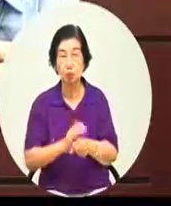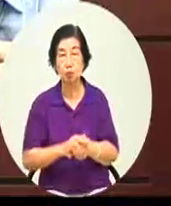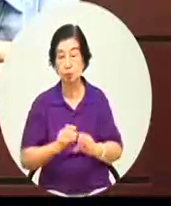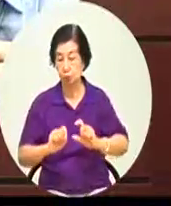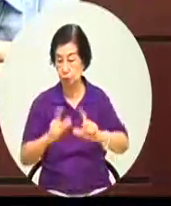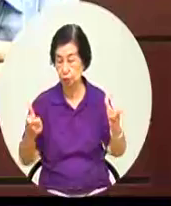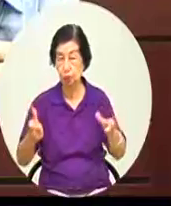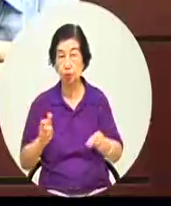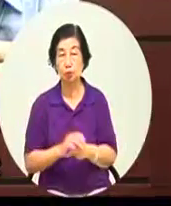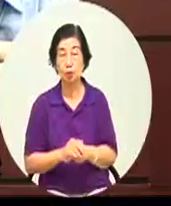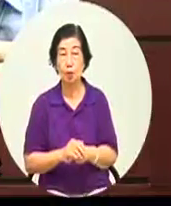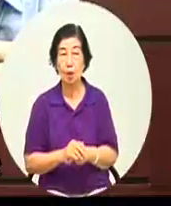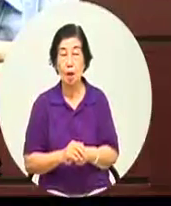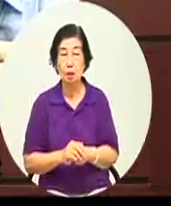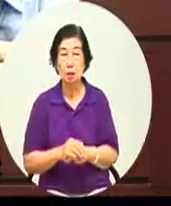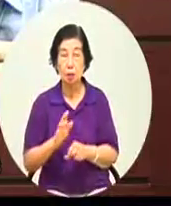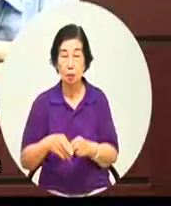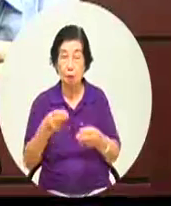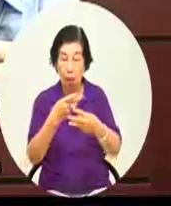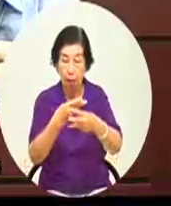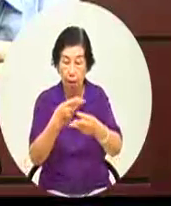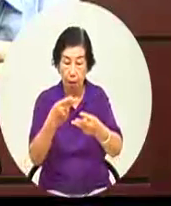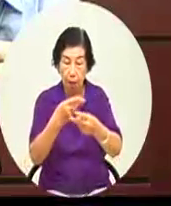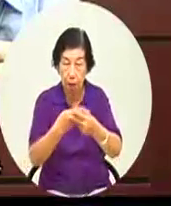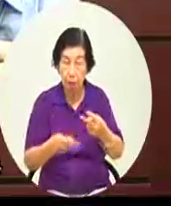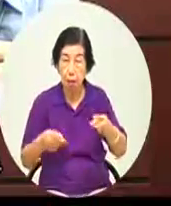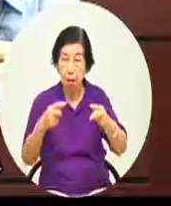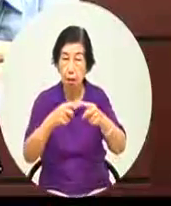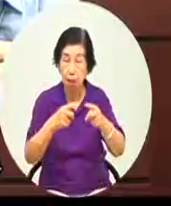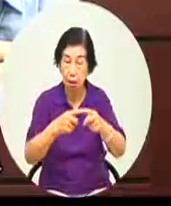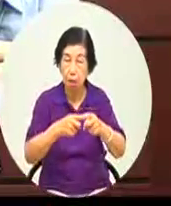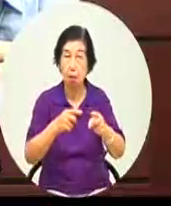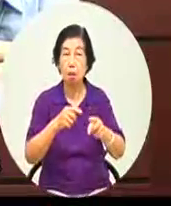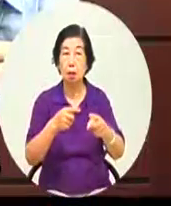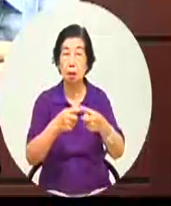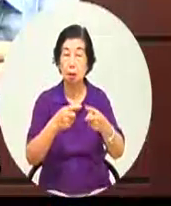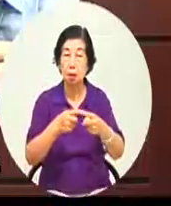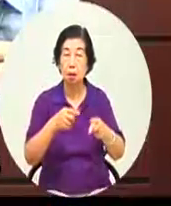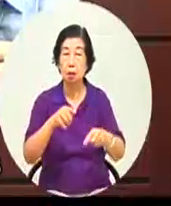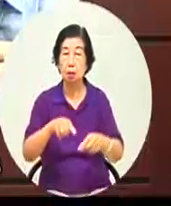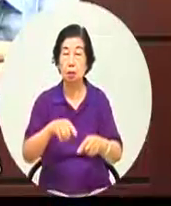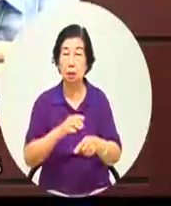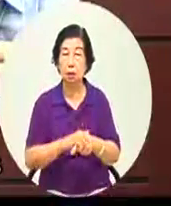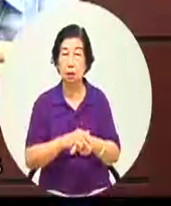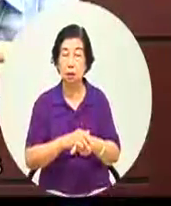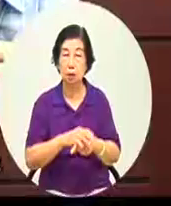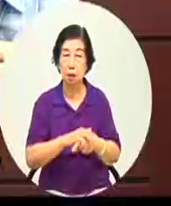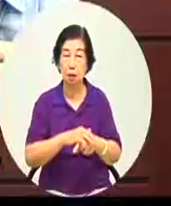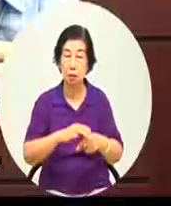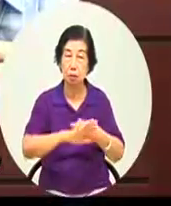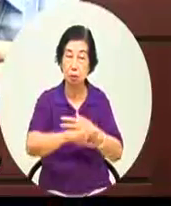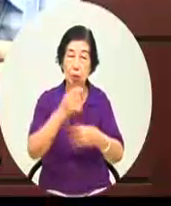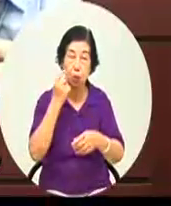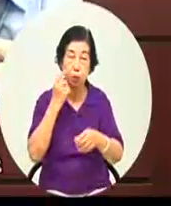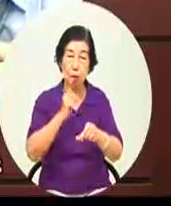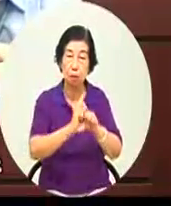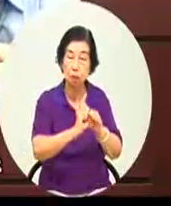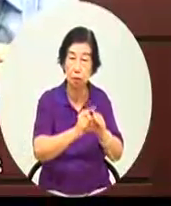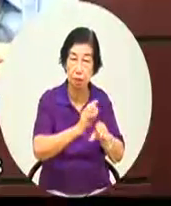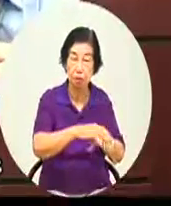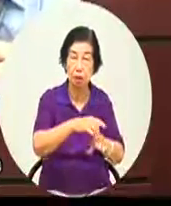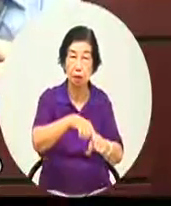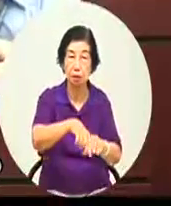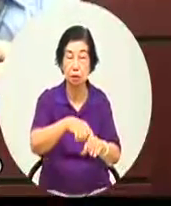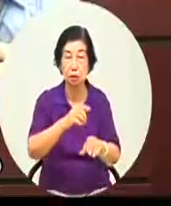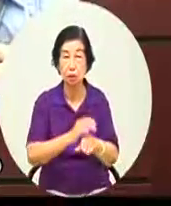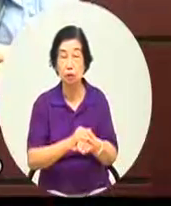慎重去判断自己所选择的。 但是因为它收费比较便宜一点， 是， 所以有些消费者也相当喜欢。 必须要先